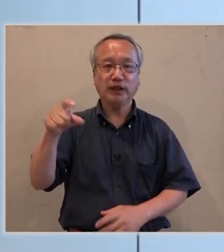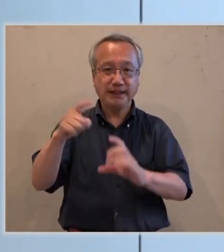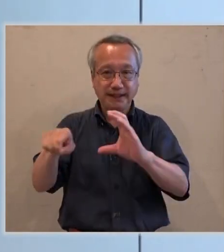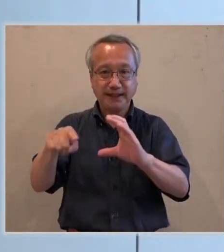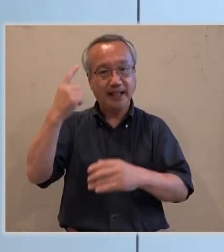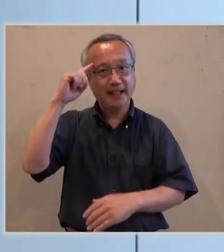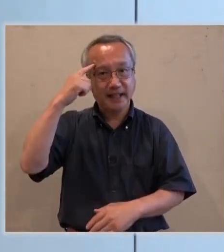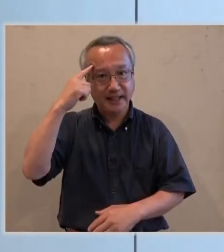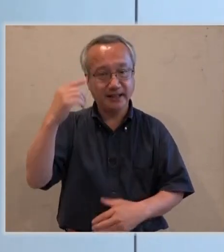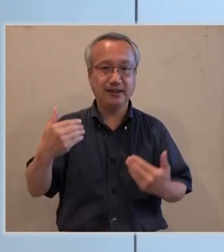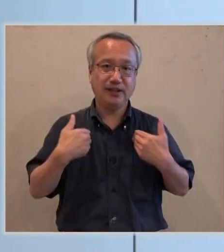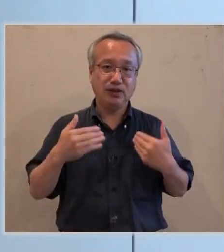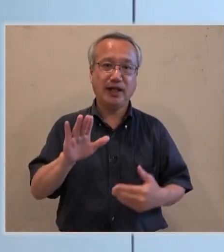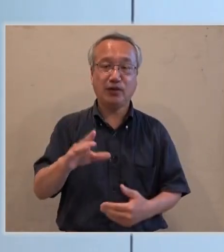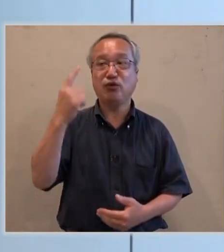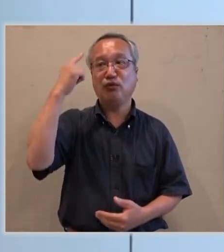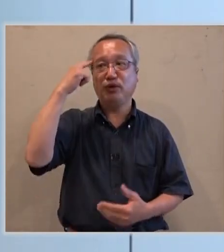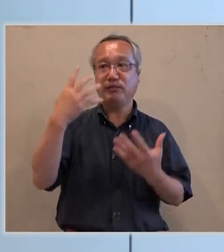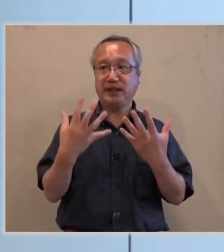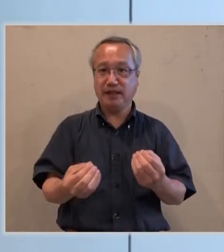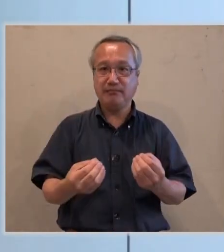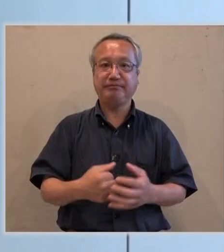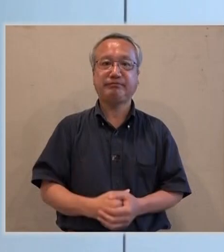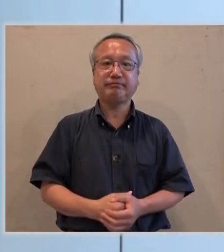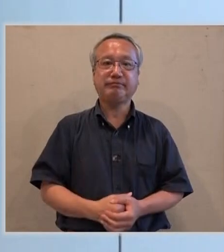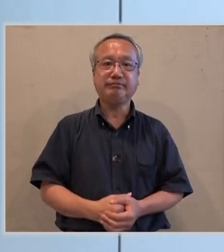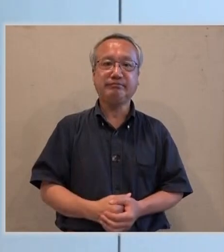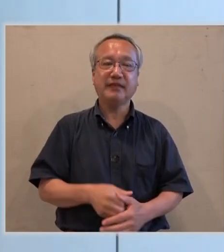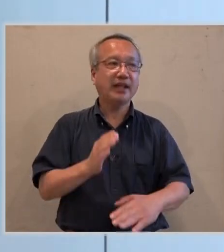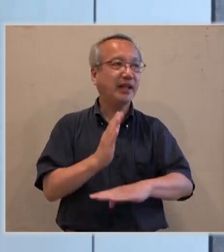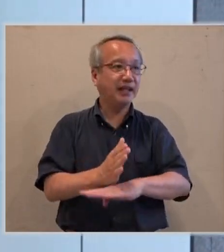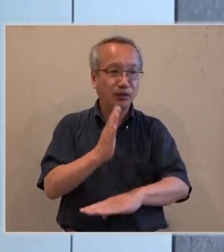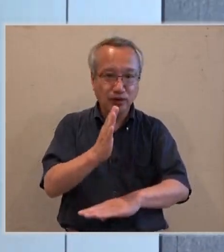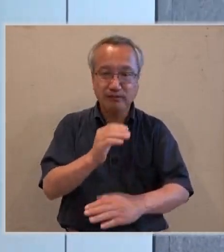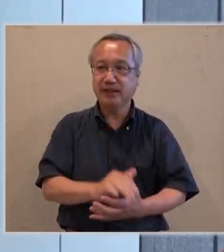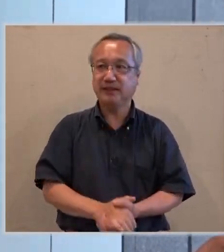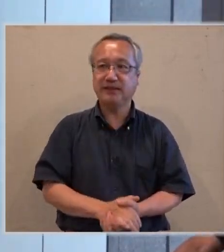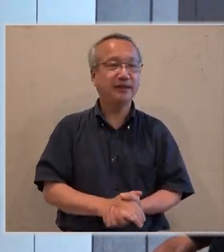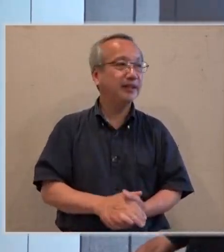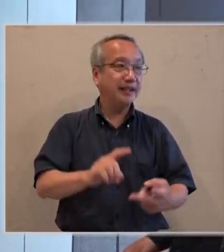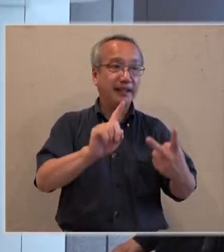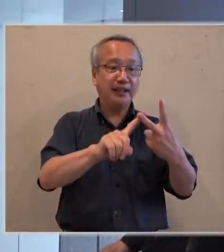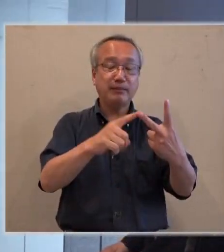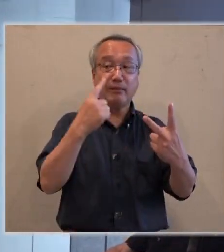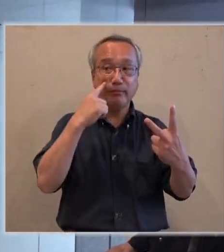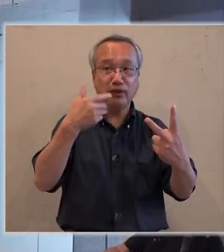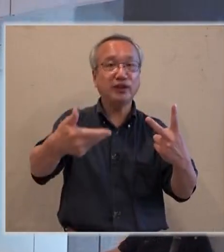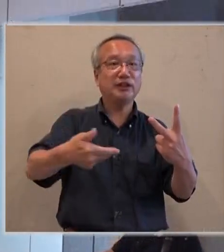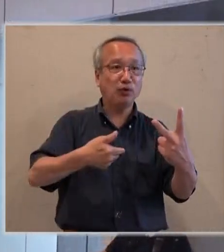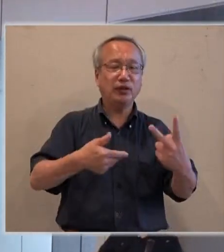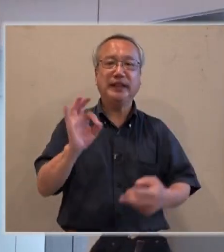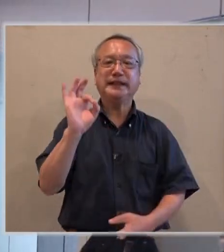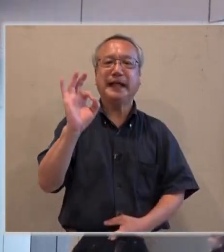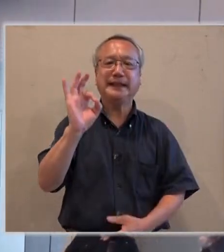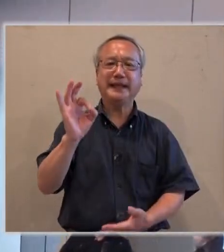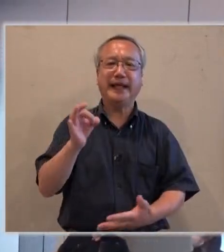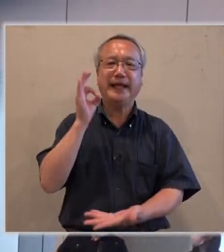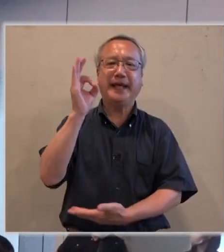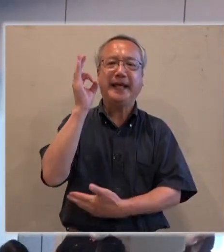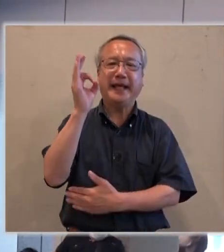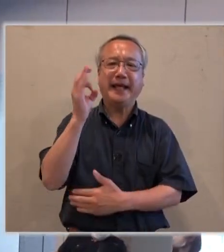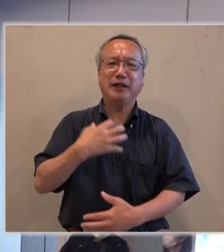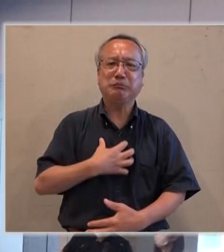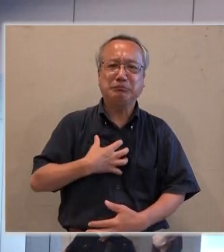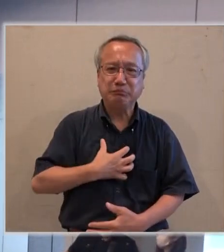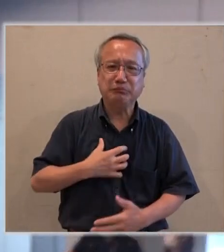ければならないかなと思いました。 はい、ありがとうございます。2番目の質問、財政の逼迫している中で実質の意